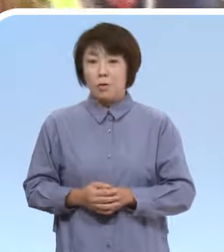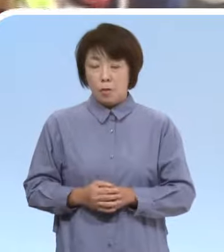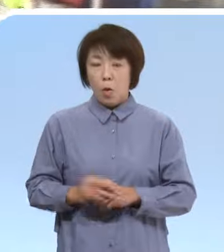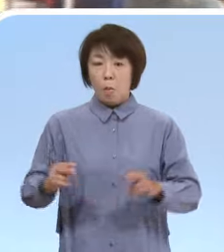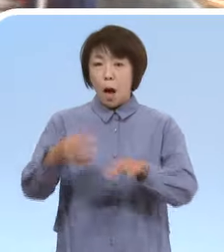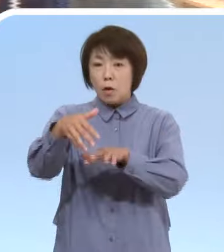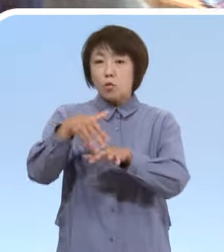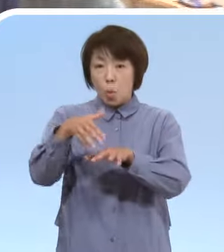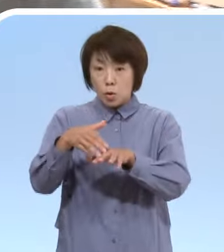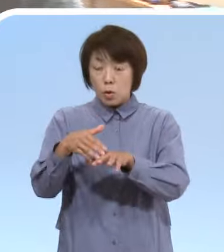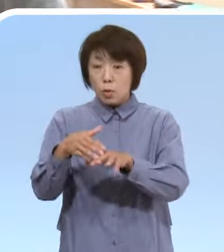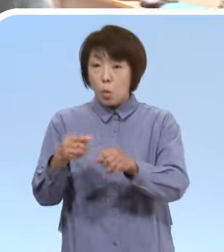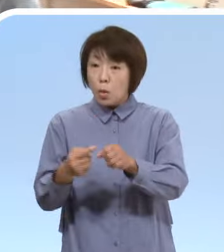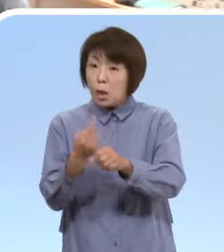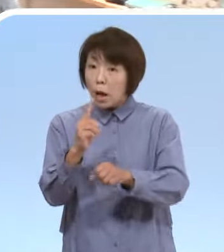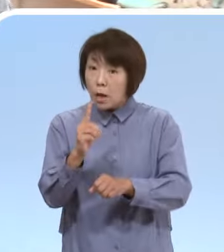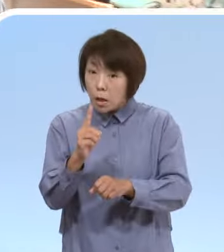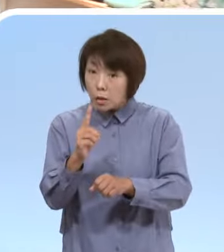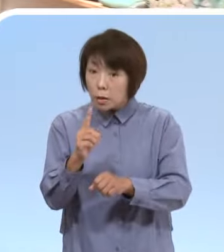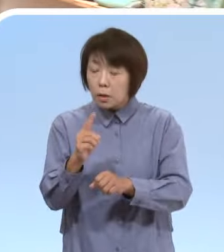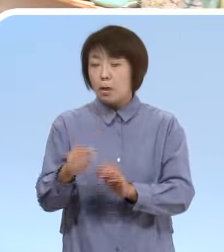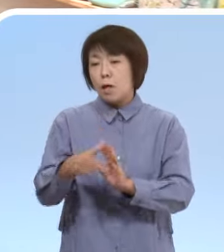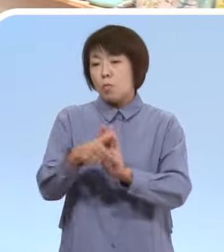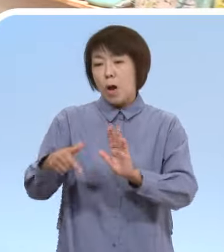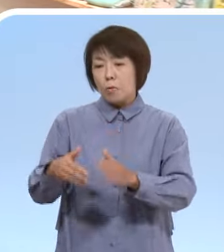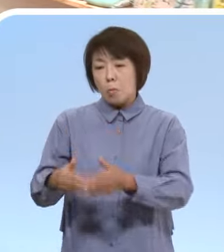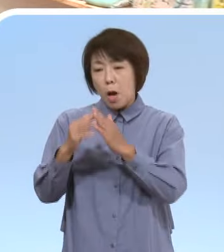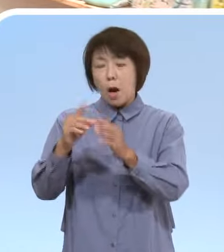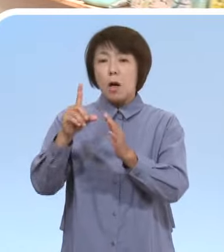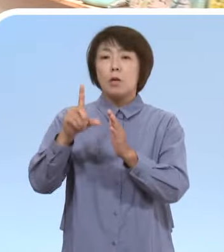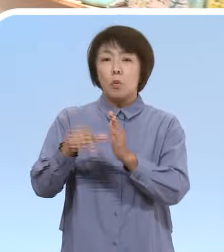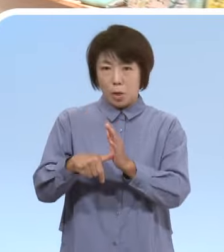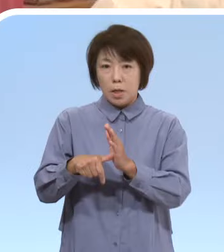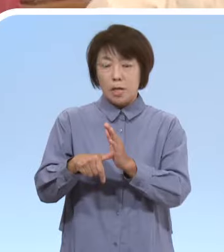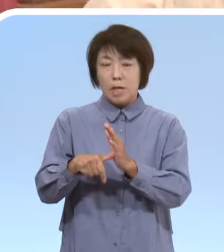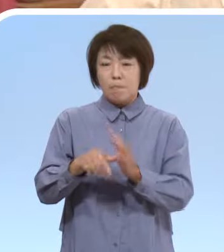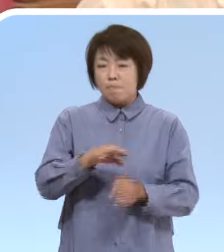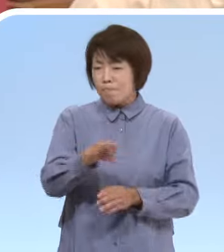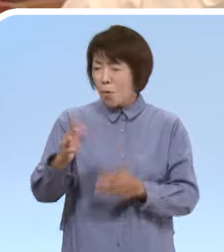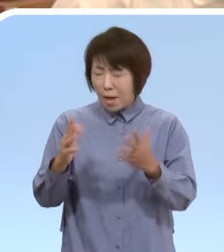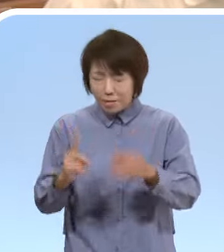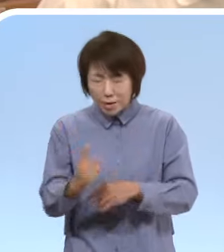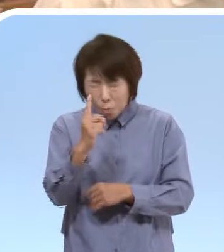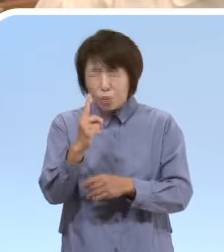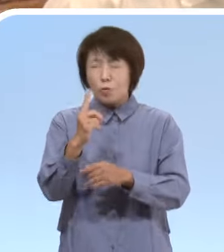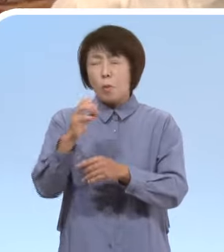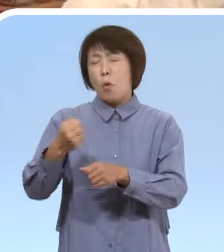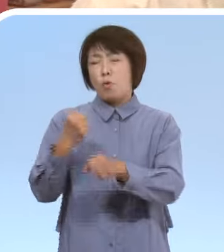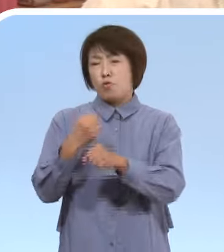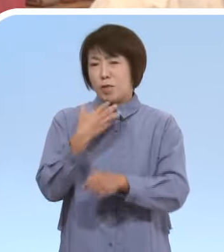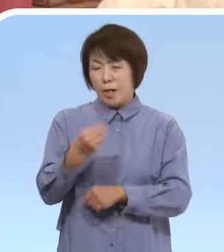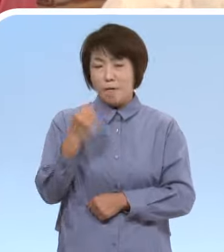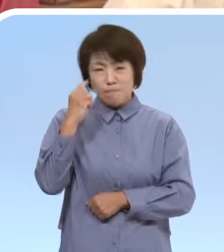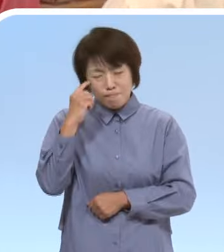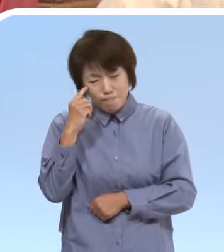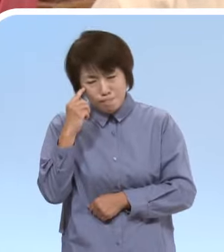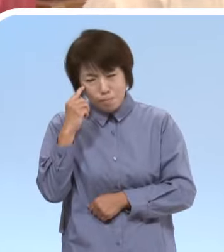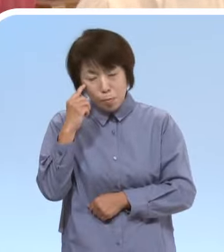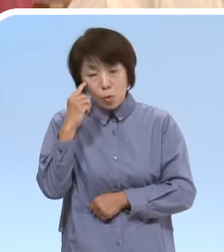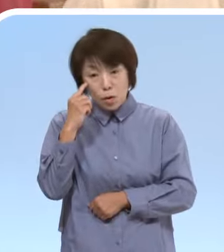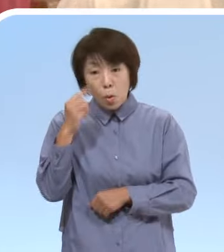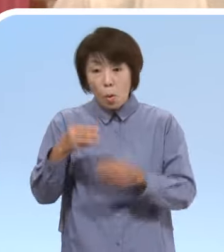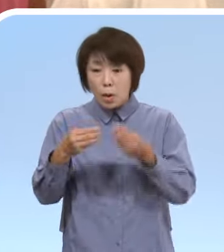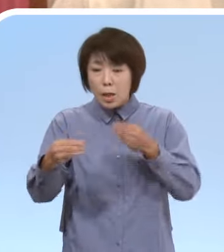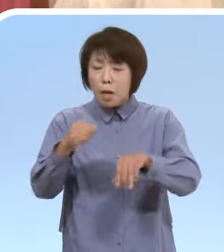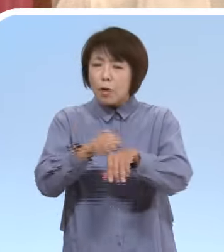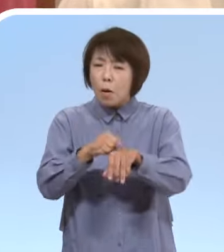播州織の出会いは ブランドを立ち上げるときに、はい、唯一無二のものを作りたいと思ったときに大事なの